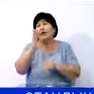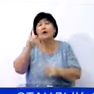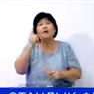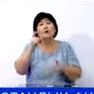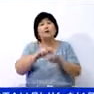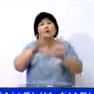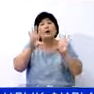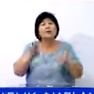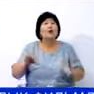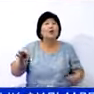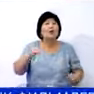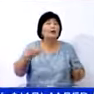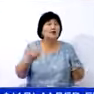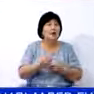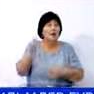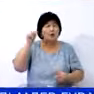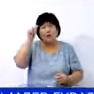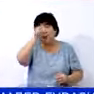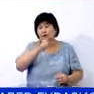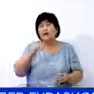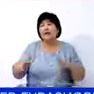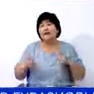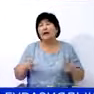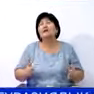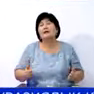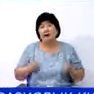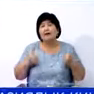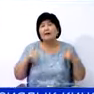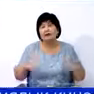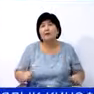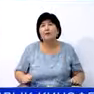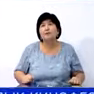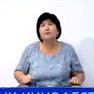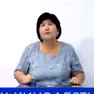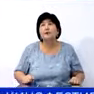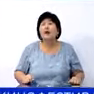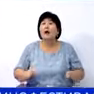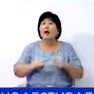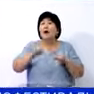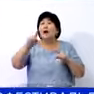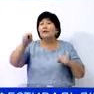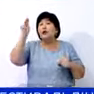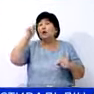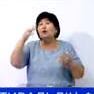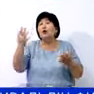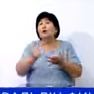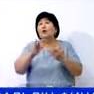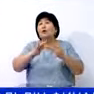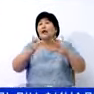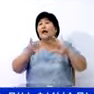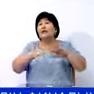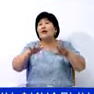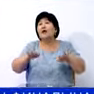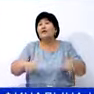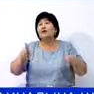сөзбен айтқанда, облыста жаңа оқу жылына дайындық қарқынды. Қашықтықтан оқу қолжетімді интернет платформалары